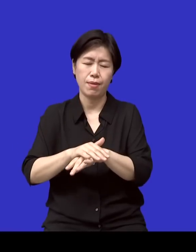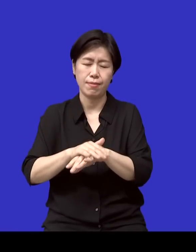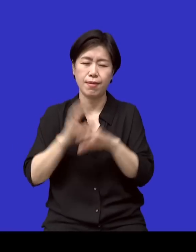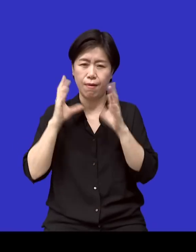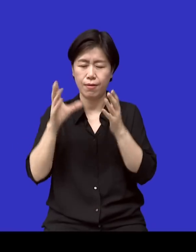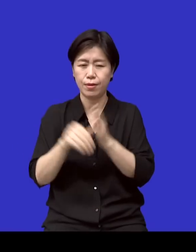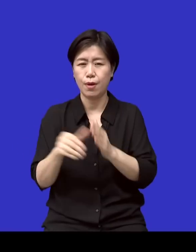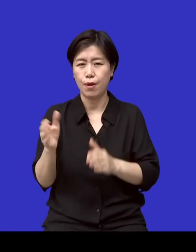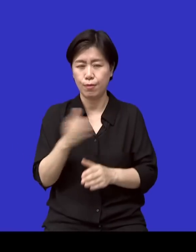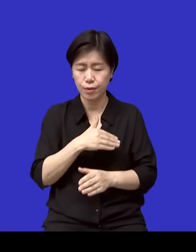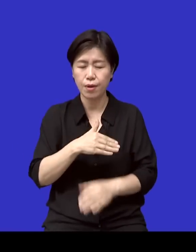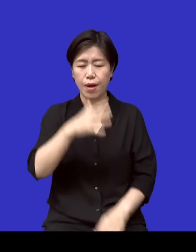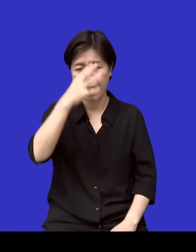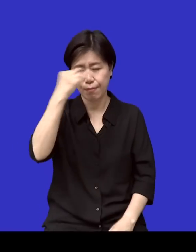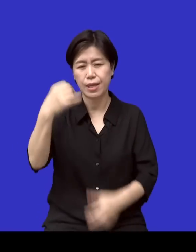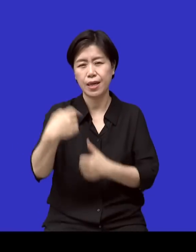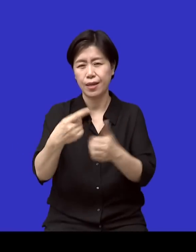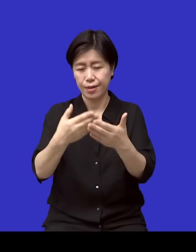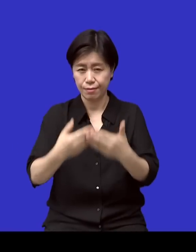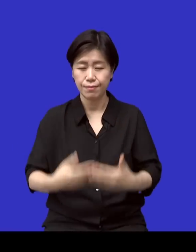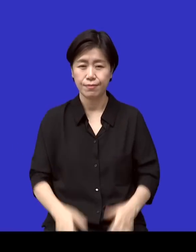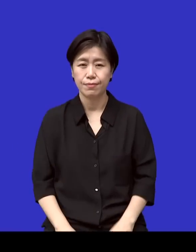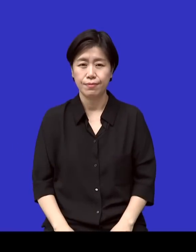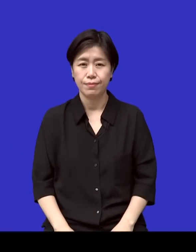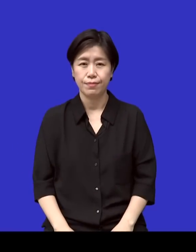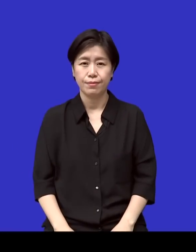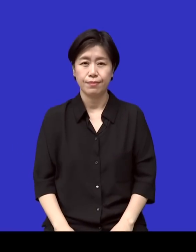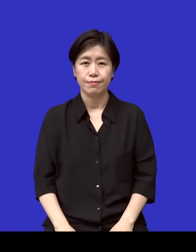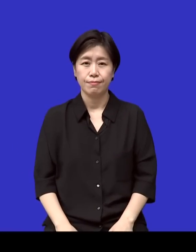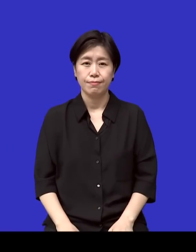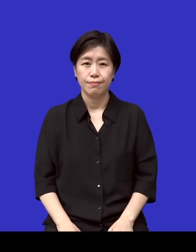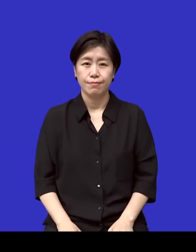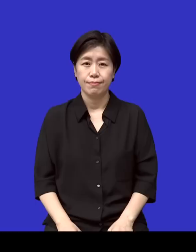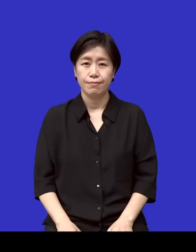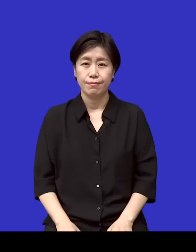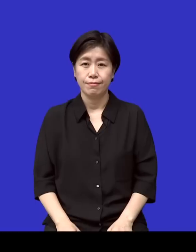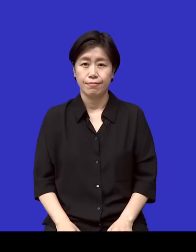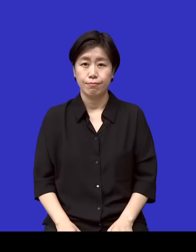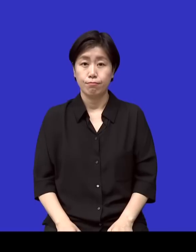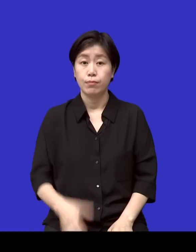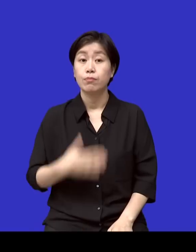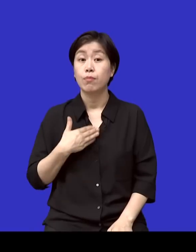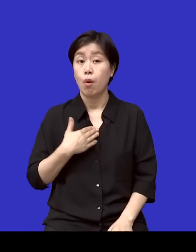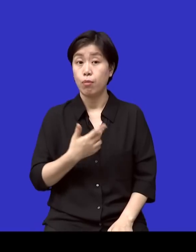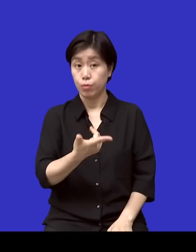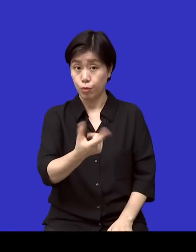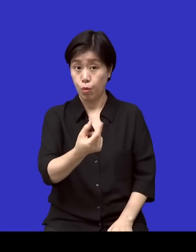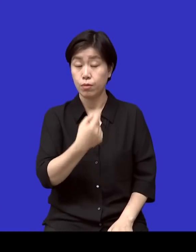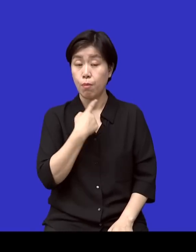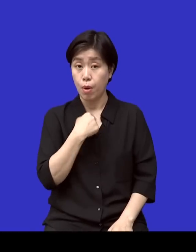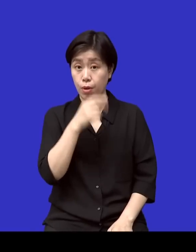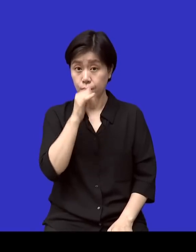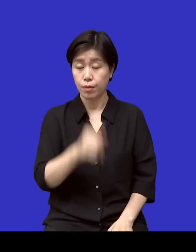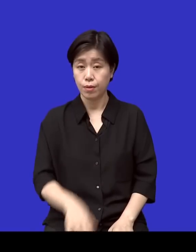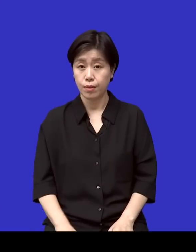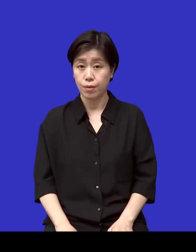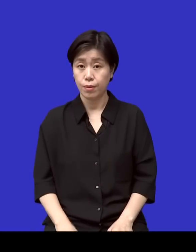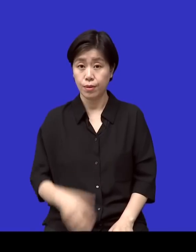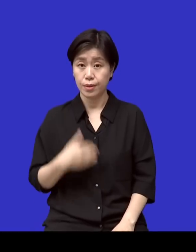자면 마음의 양심에 그러니까 오늘 갇히고. 날짜에 맞는 네. 잠언서 네. 말씀을. 네. 저도 아내가 임신했을 때 네.